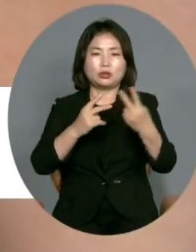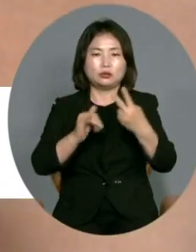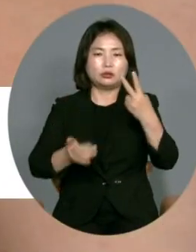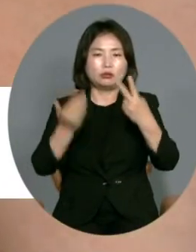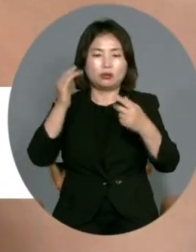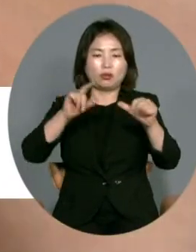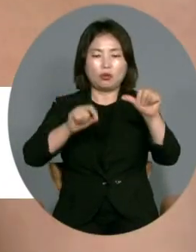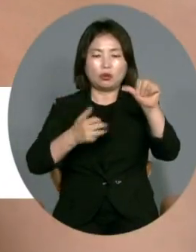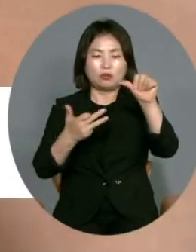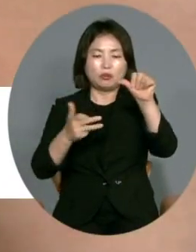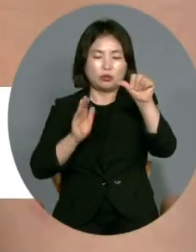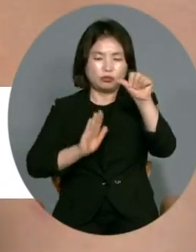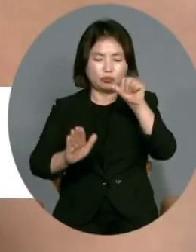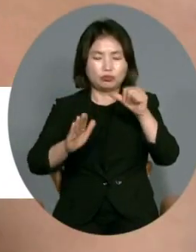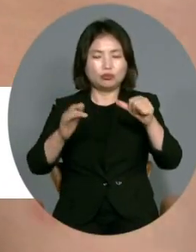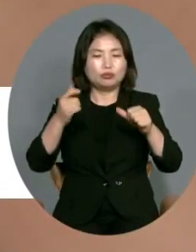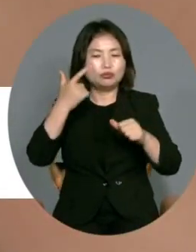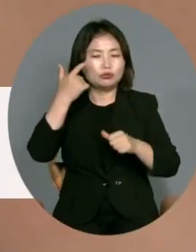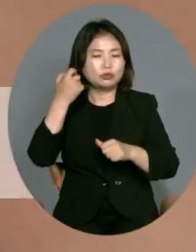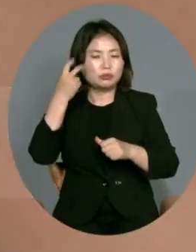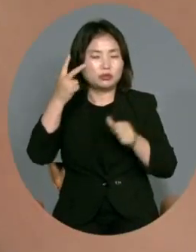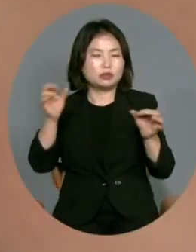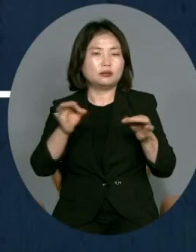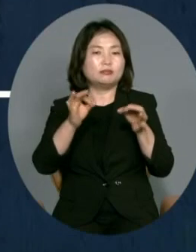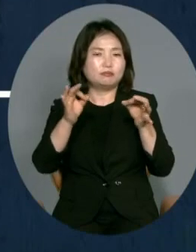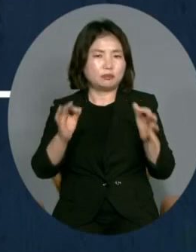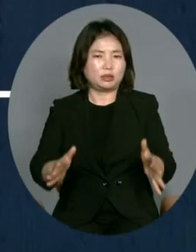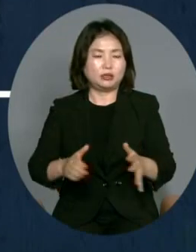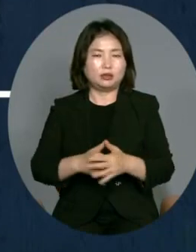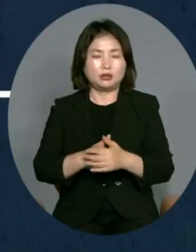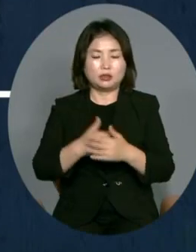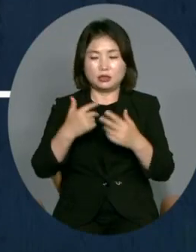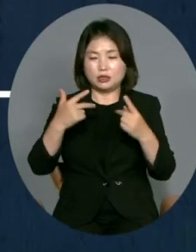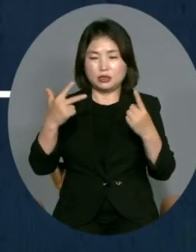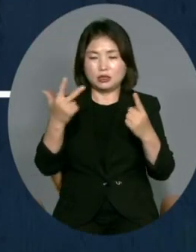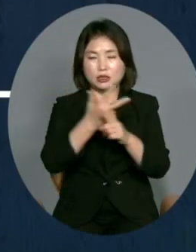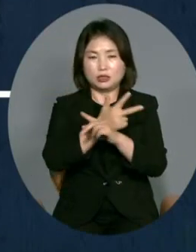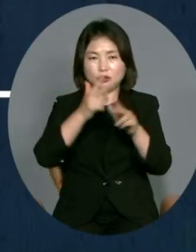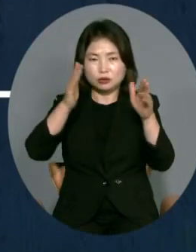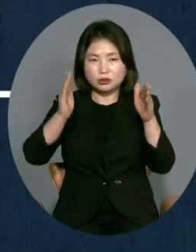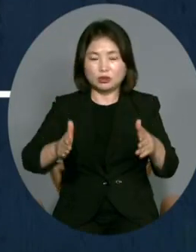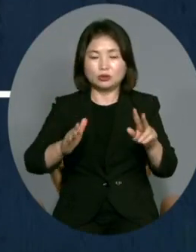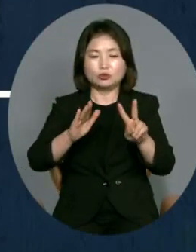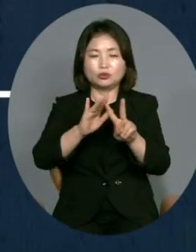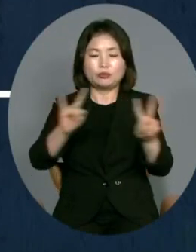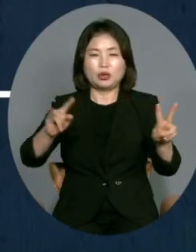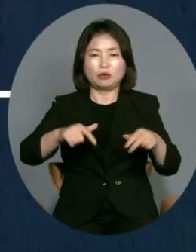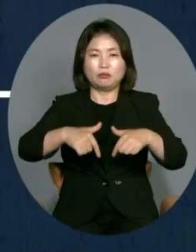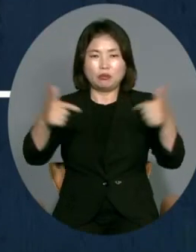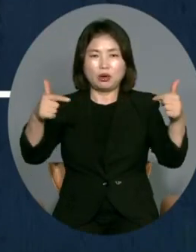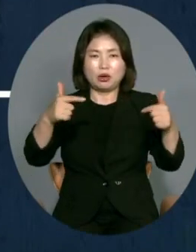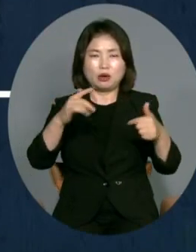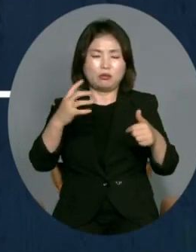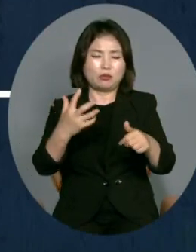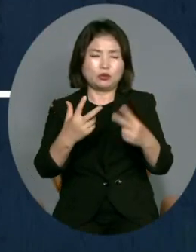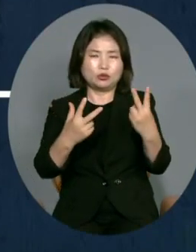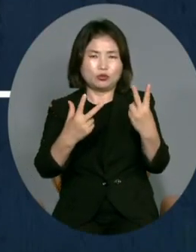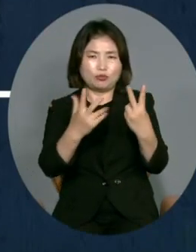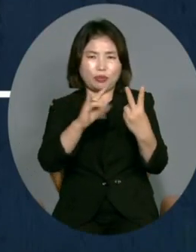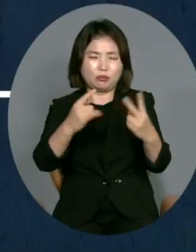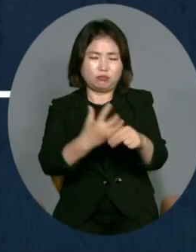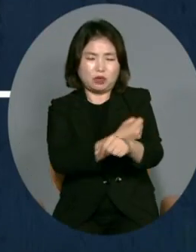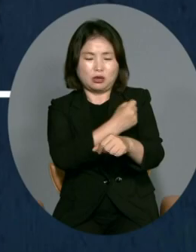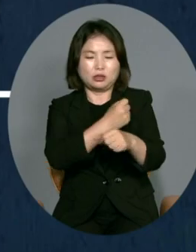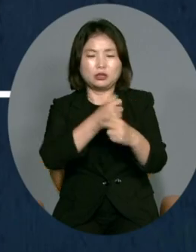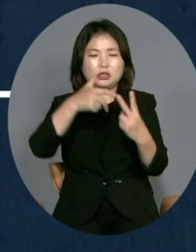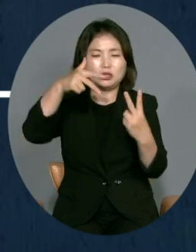지난 5월 18일 이후 61만 입니다 일주일 사이 확진 자가 2배로 늘어나는 더블링 현상도 2주